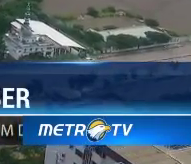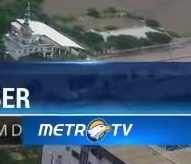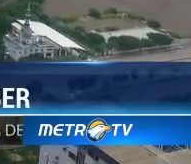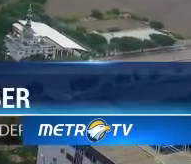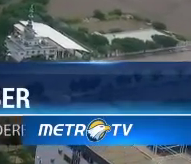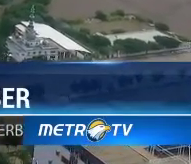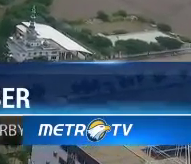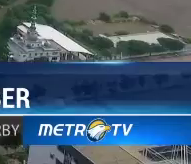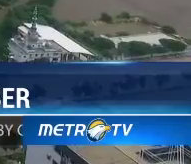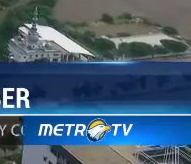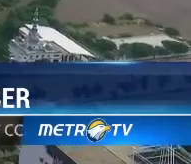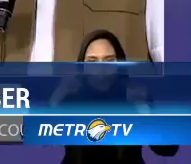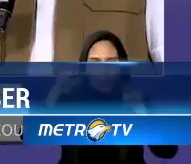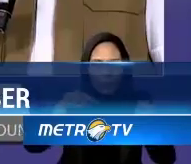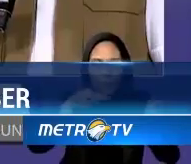57,6%.